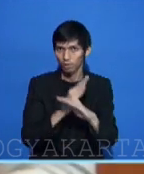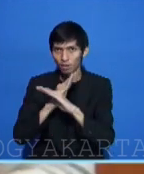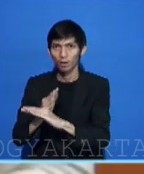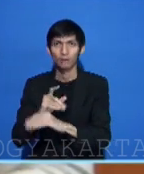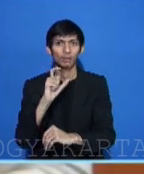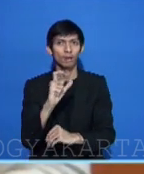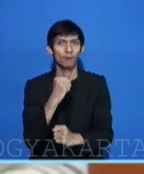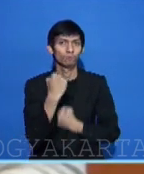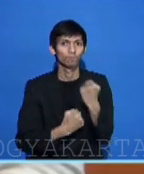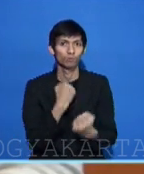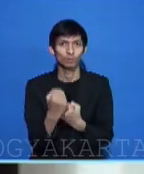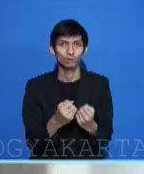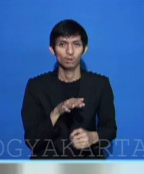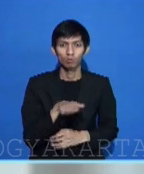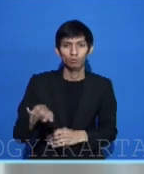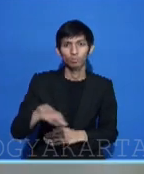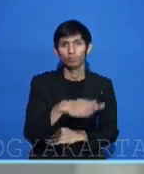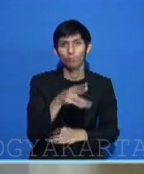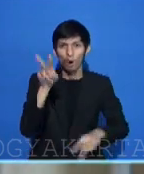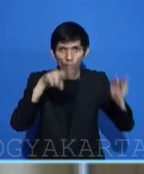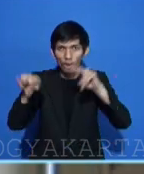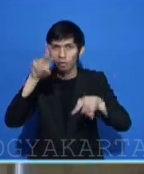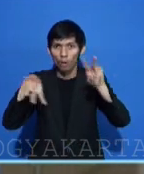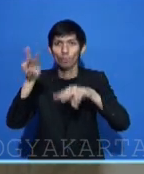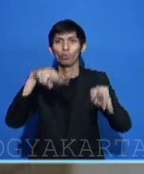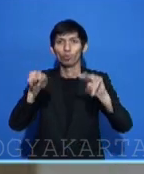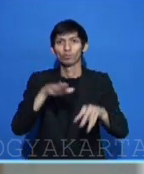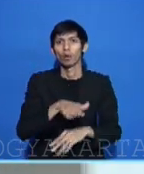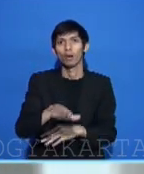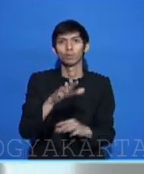meningkatkan kegiatan patroli berkolaborasi dengan jajaran polsek-polsek di semua wilayah Bantul.